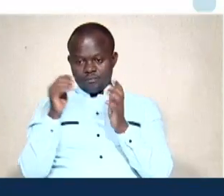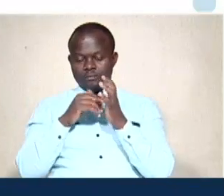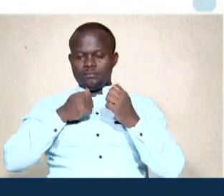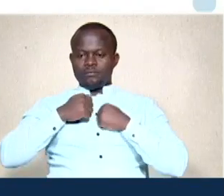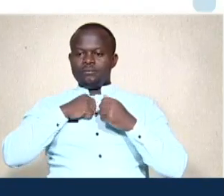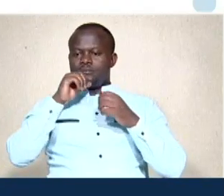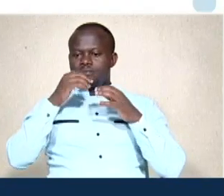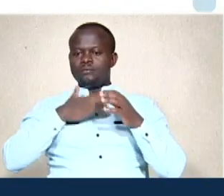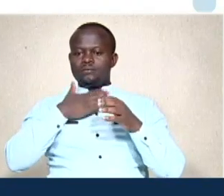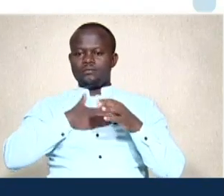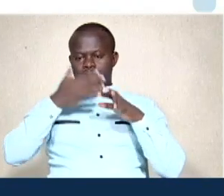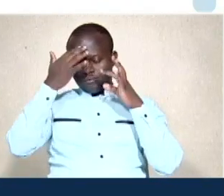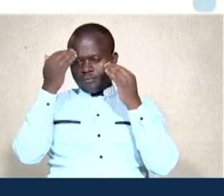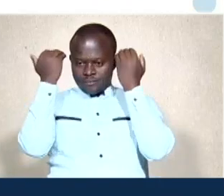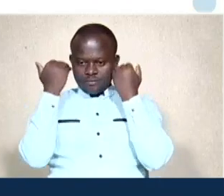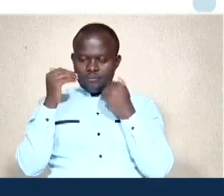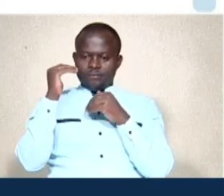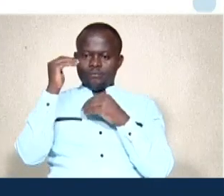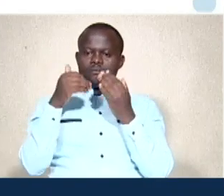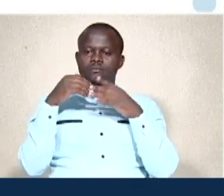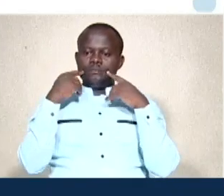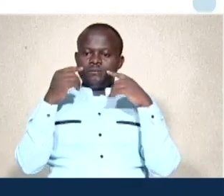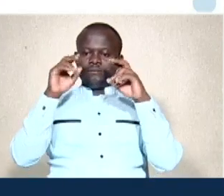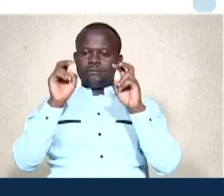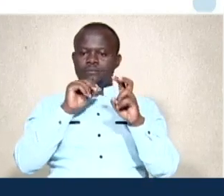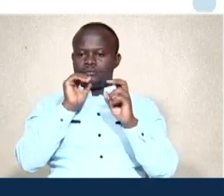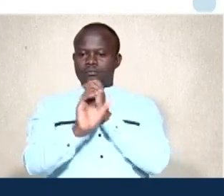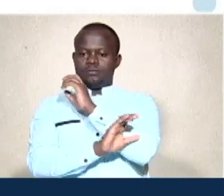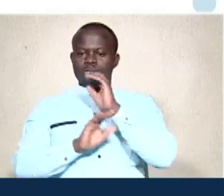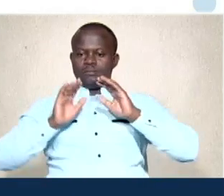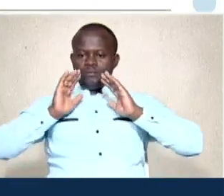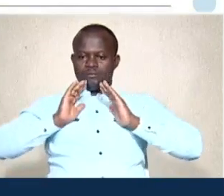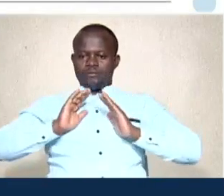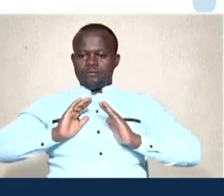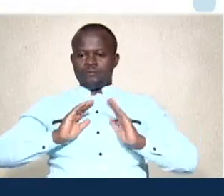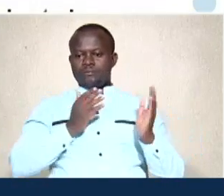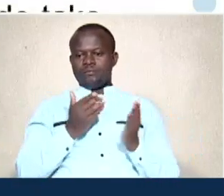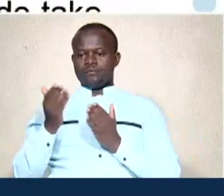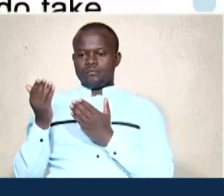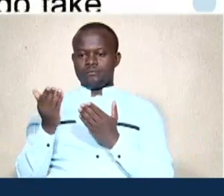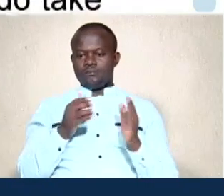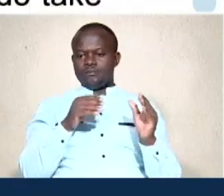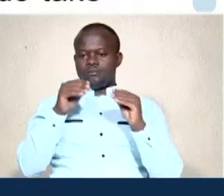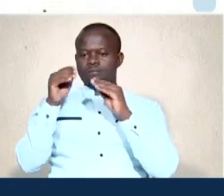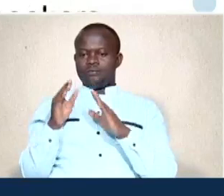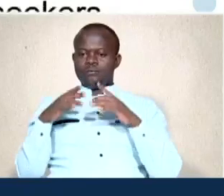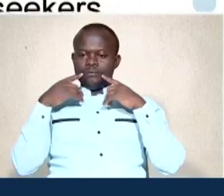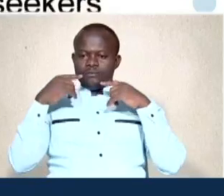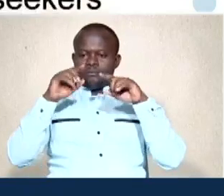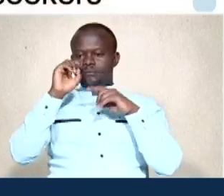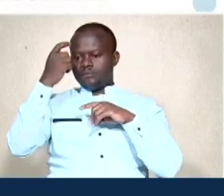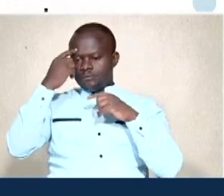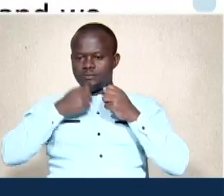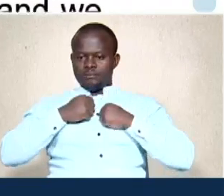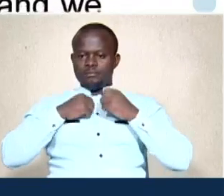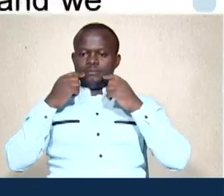icyemezo cy'urukiko rw'ubujurire mu Bwongereza rwavuze ko atari igihugu gitekanye cyakwakira abimukira. Itangazo rya guverinoma y'u